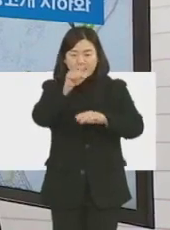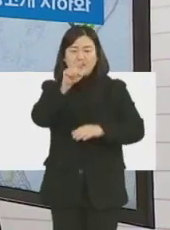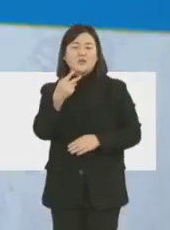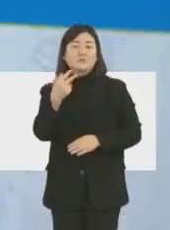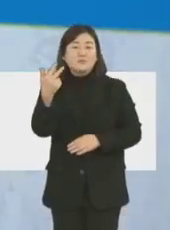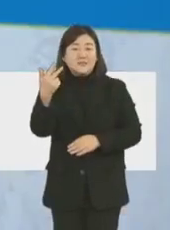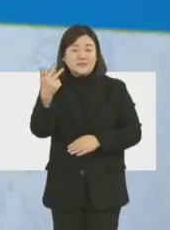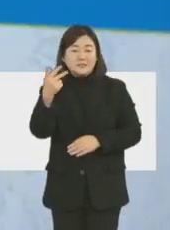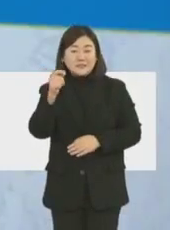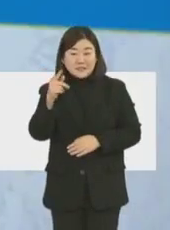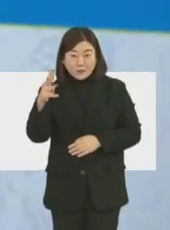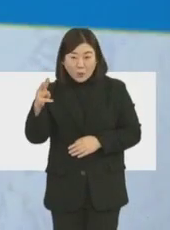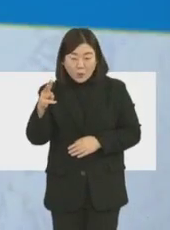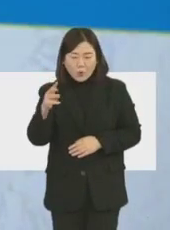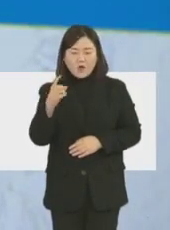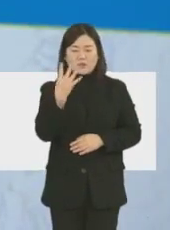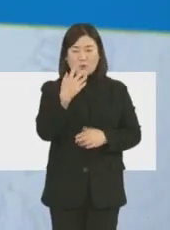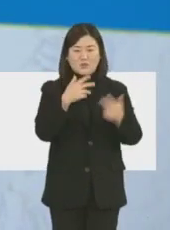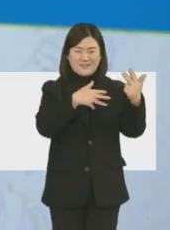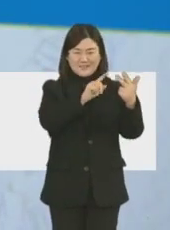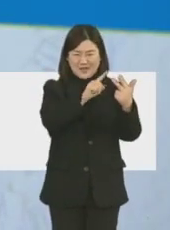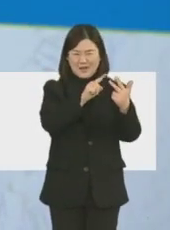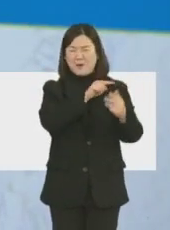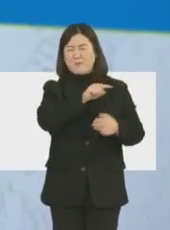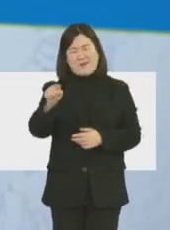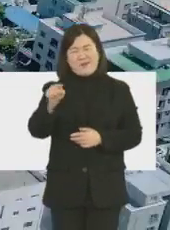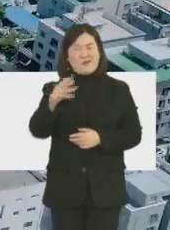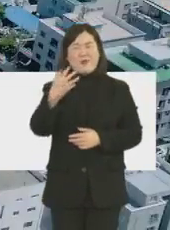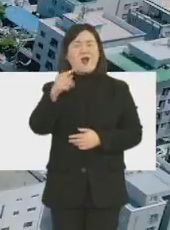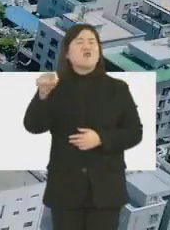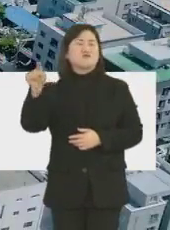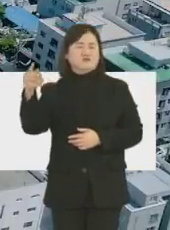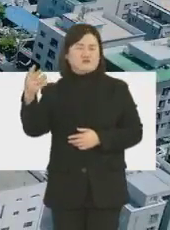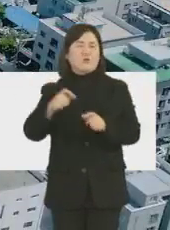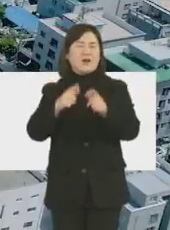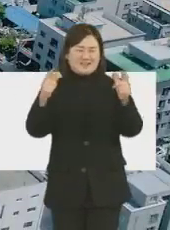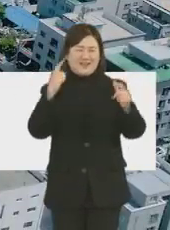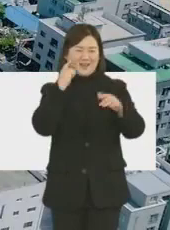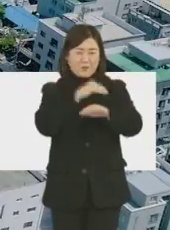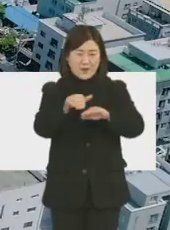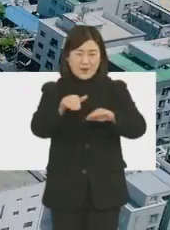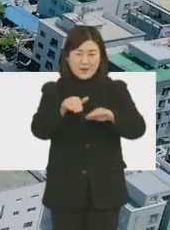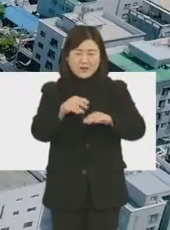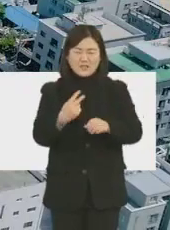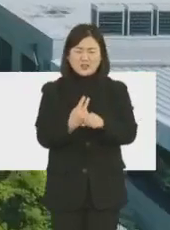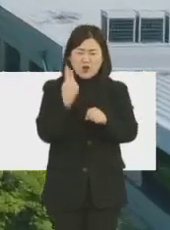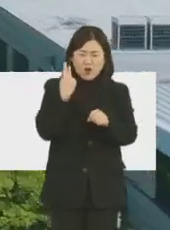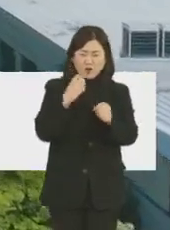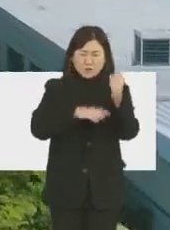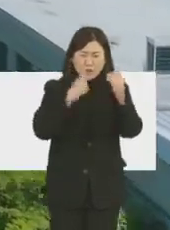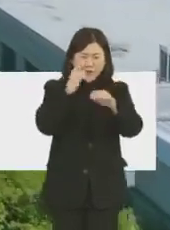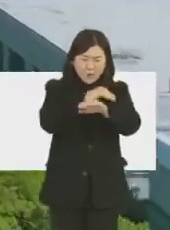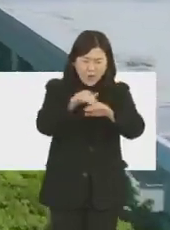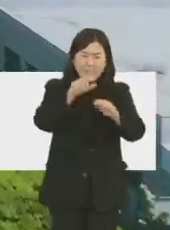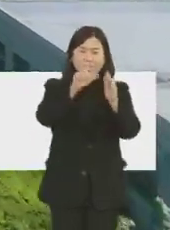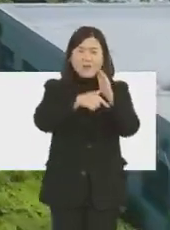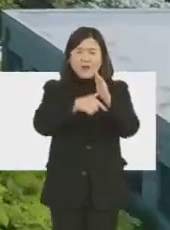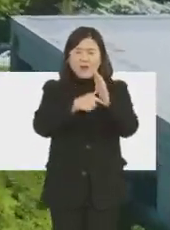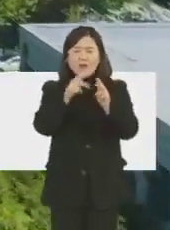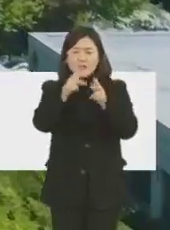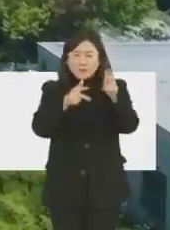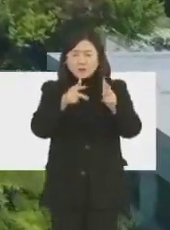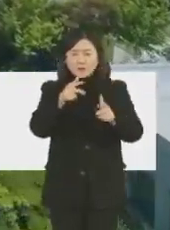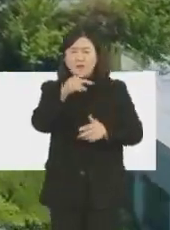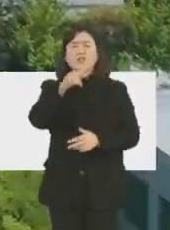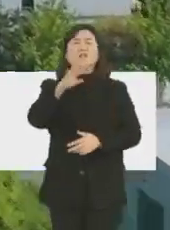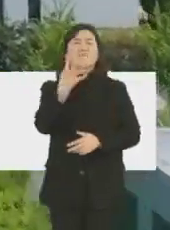1.7km 구간은 기존 7차로에서 89차로로 확장하기로 했습니다 하지만 2년 전 기본계획 수립 당시